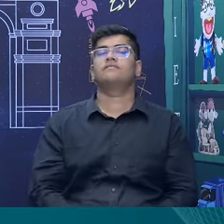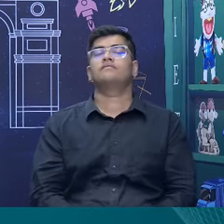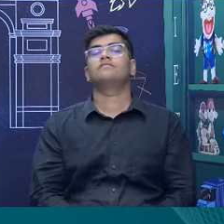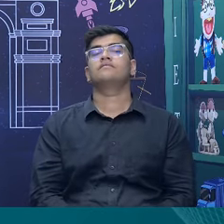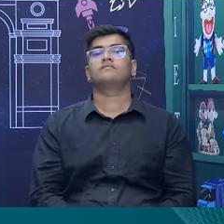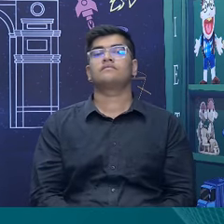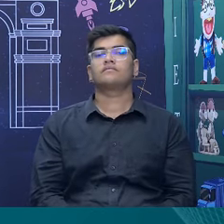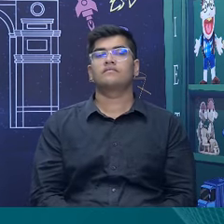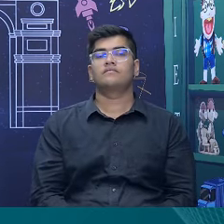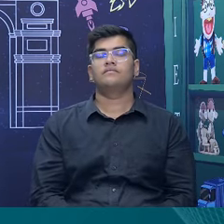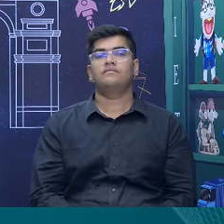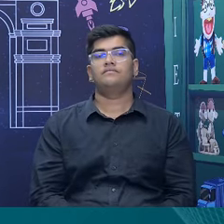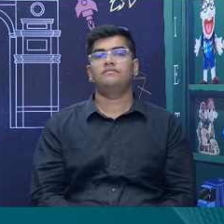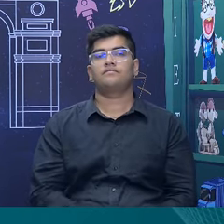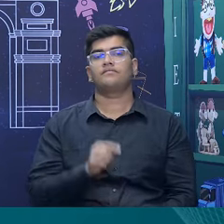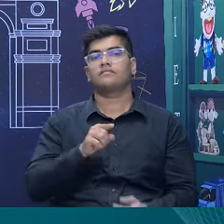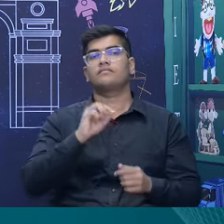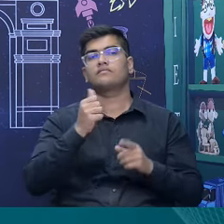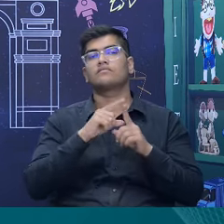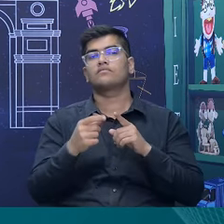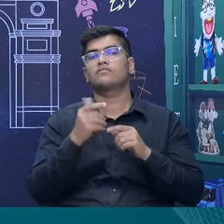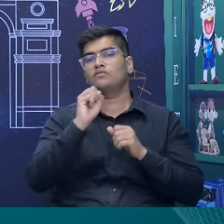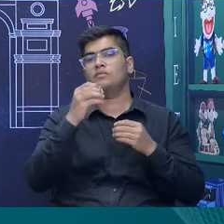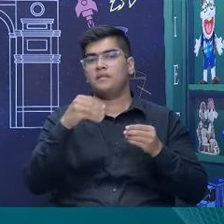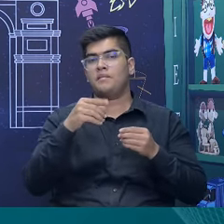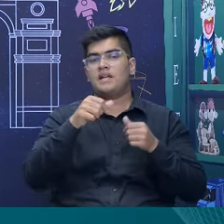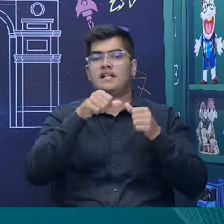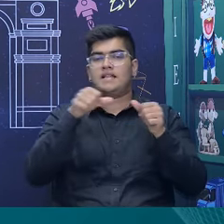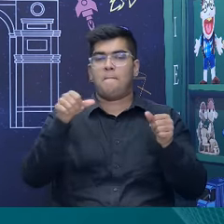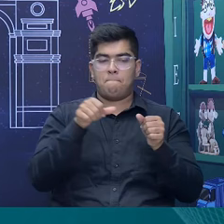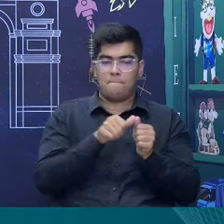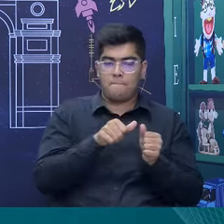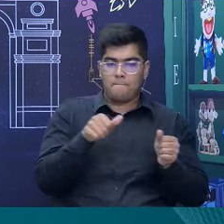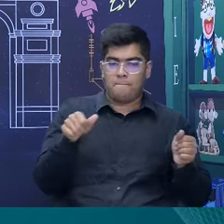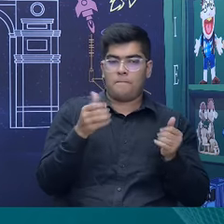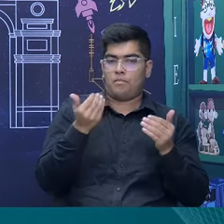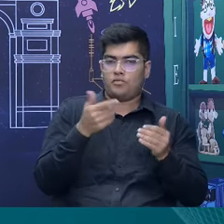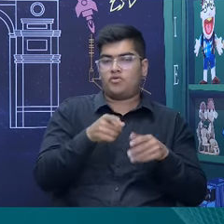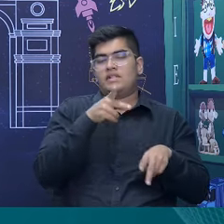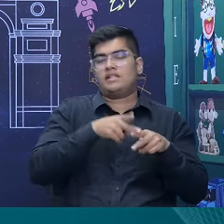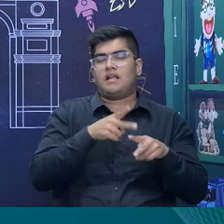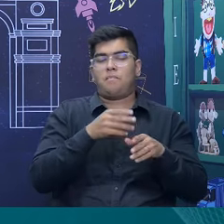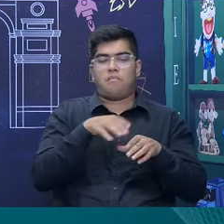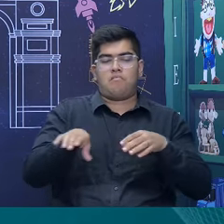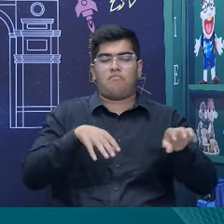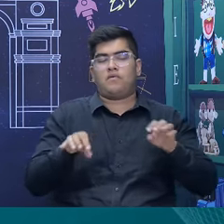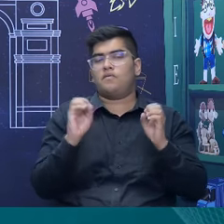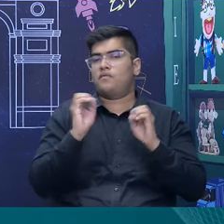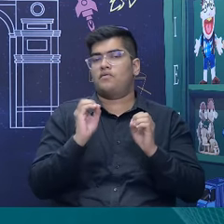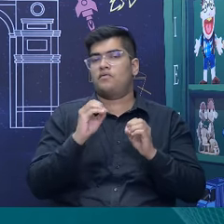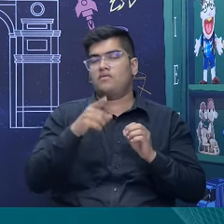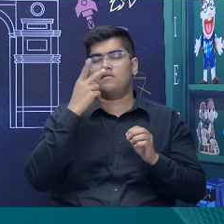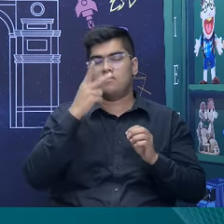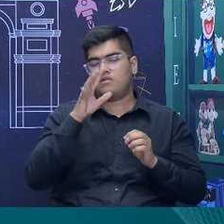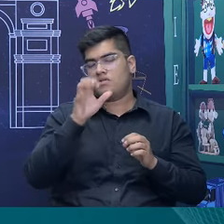रखा आप इसको क्या कीजिएगा लर्नर जो आपके पास गत्ता हो उसको टेप से चिपकाए यहां पे इस कागज को और इसको यह तो